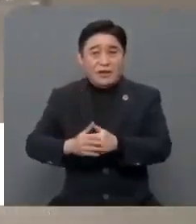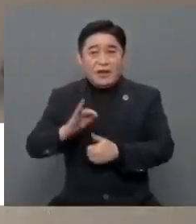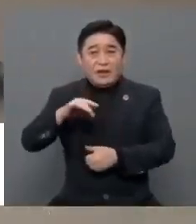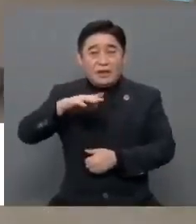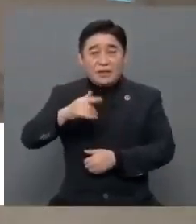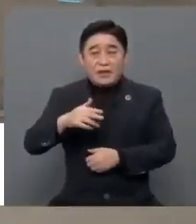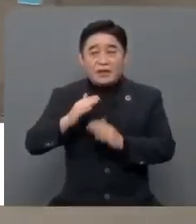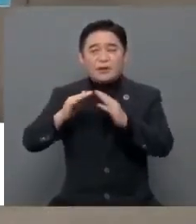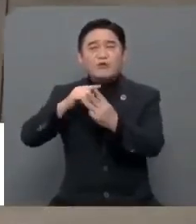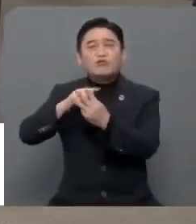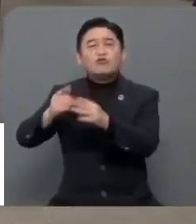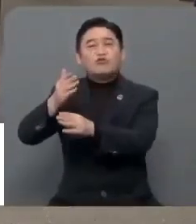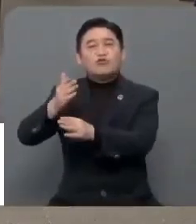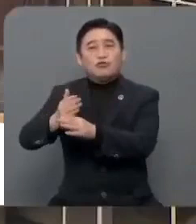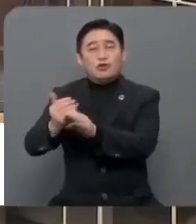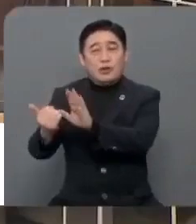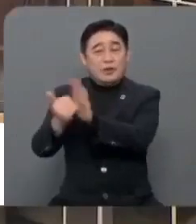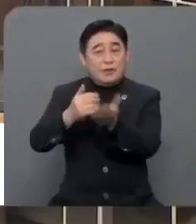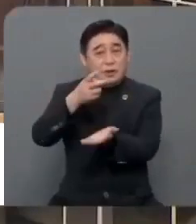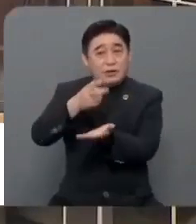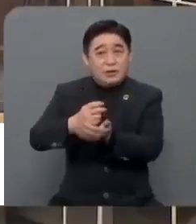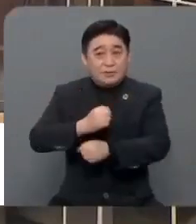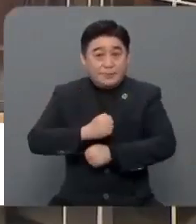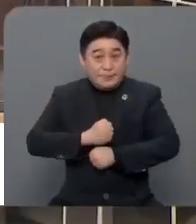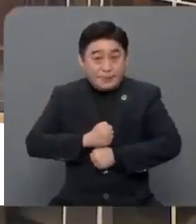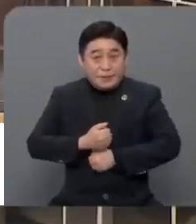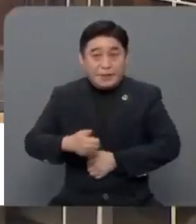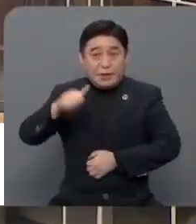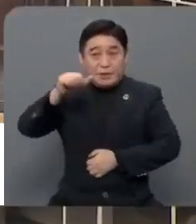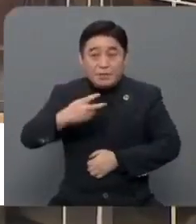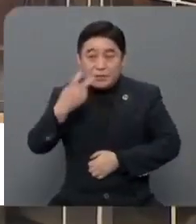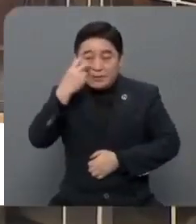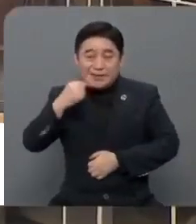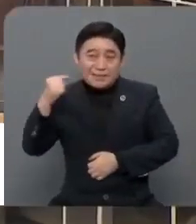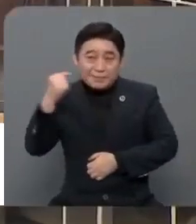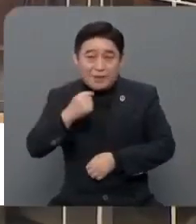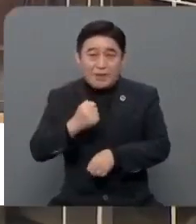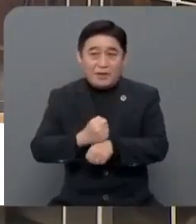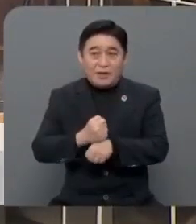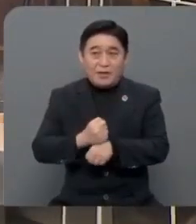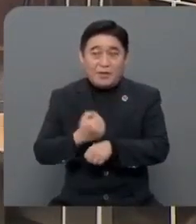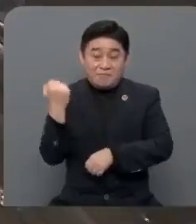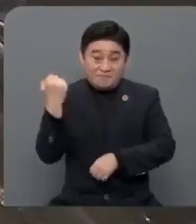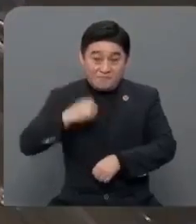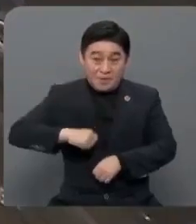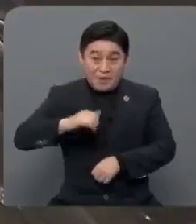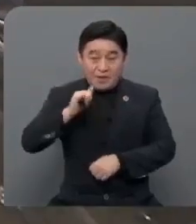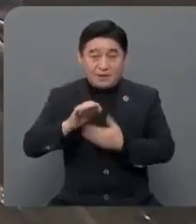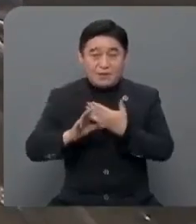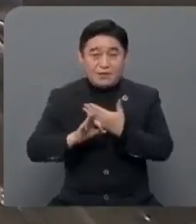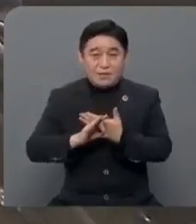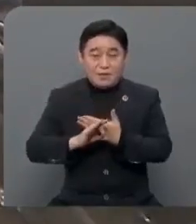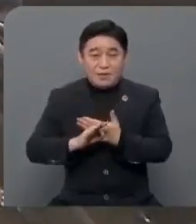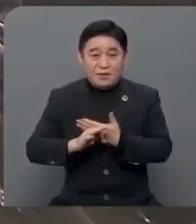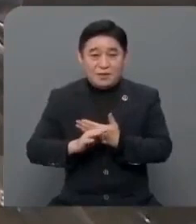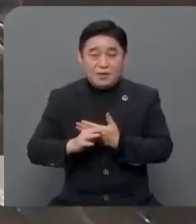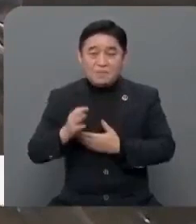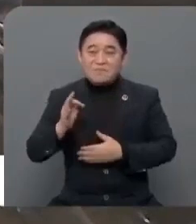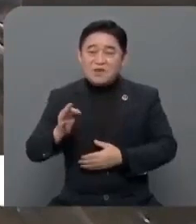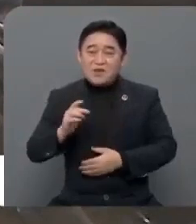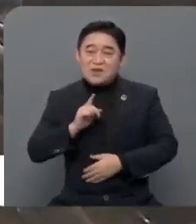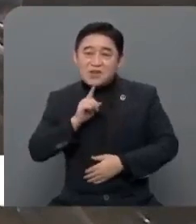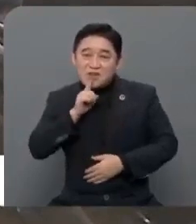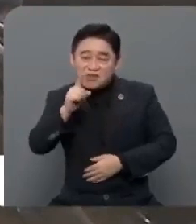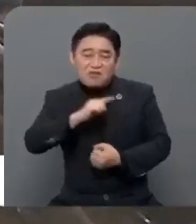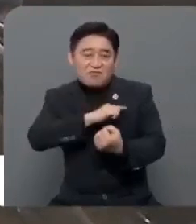익산과 전주를 중심으로 방역지침이 잘 지켜지는지 관리를 강화하고 위반사항이 나오면 구상권 행사 등